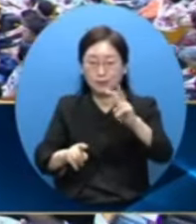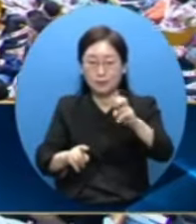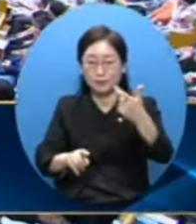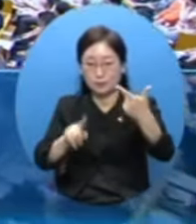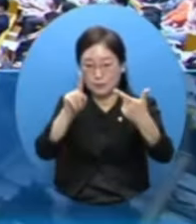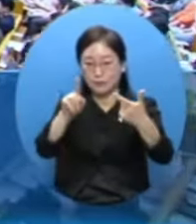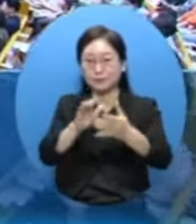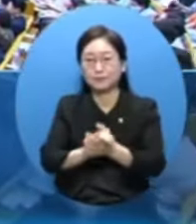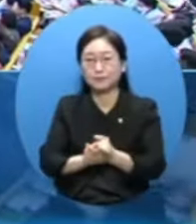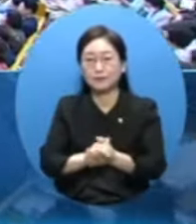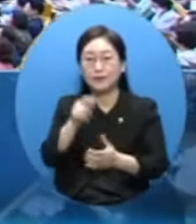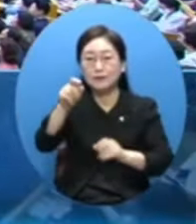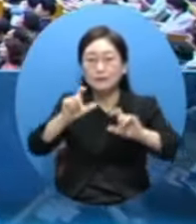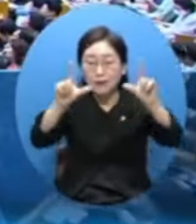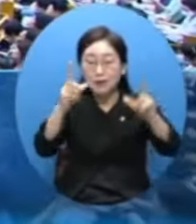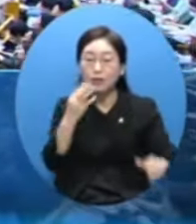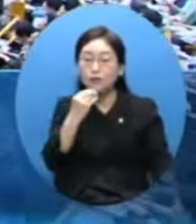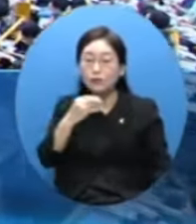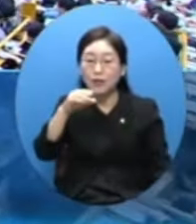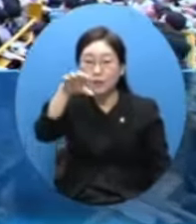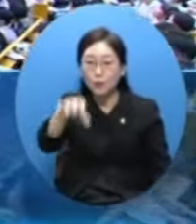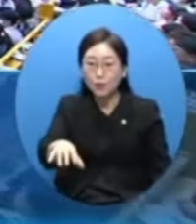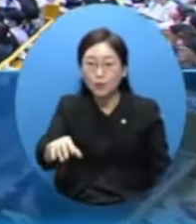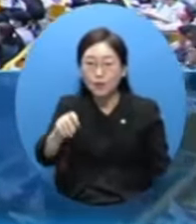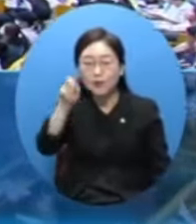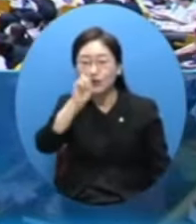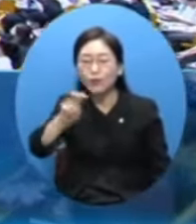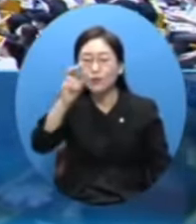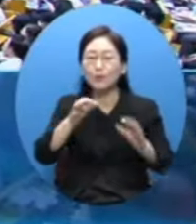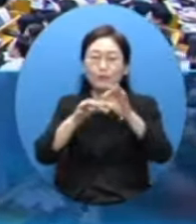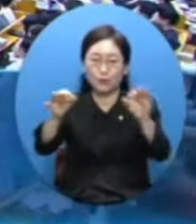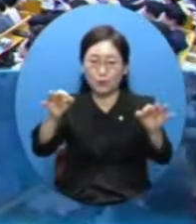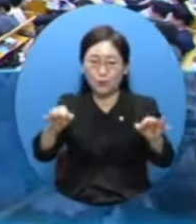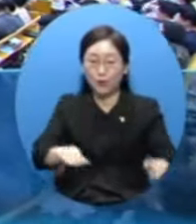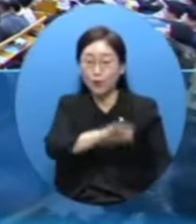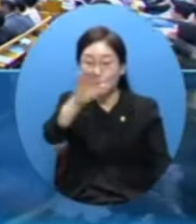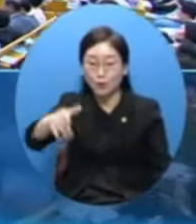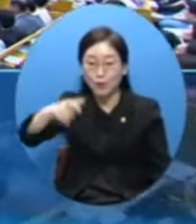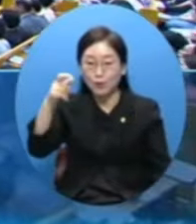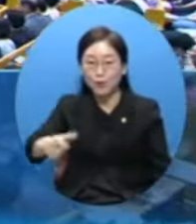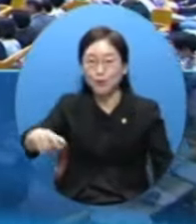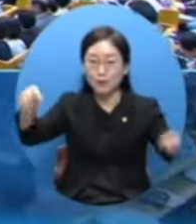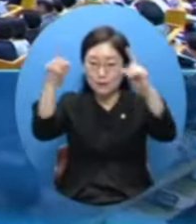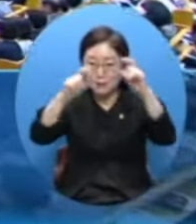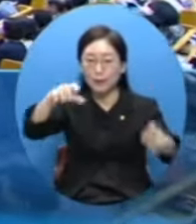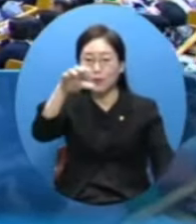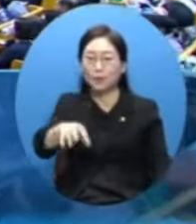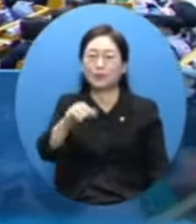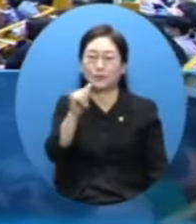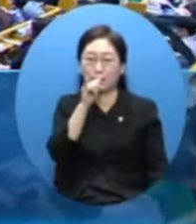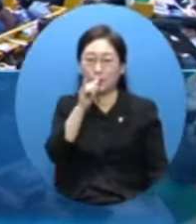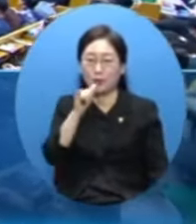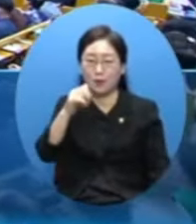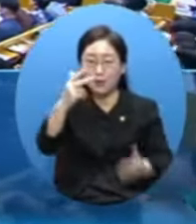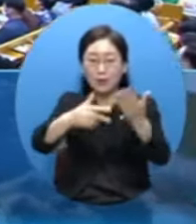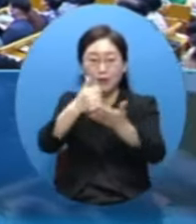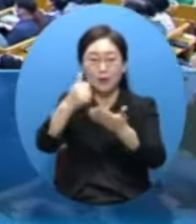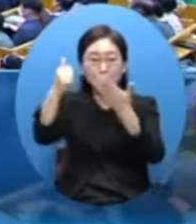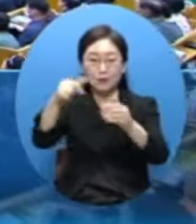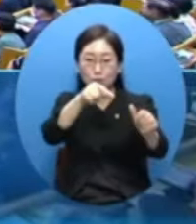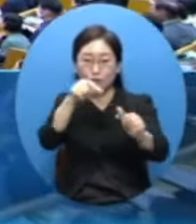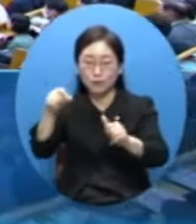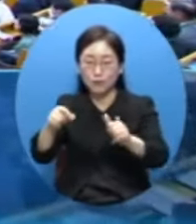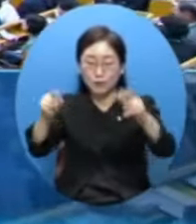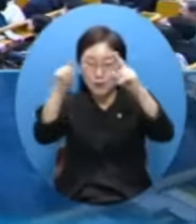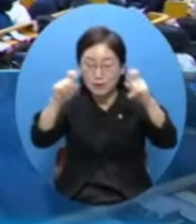설명합니다 그날에 유다 땅에서이 노래를 부르리라 우리에게는 견관 성읍이 있음이여 여호와께서 구원을